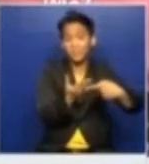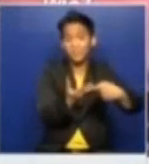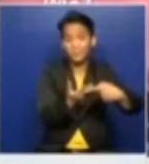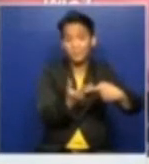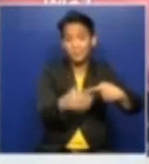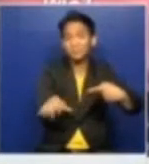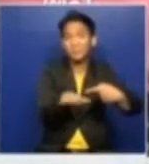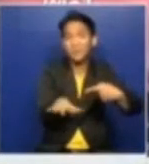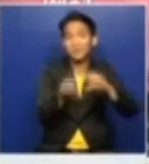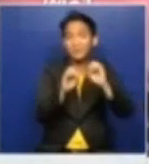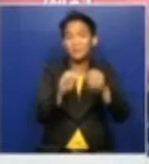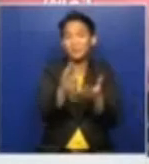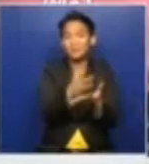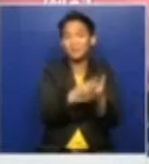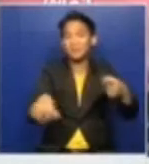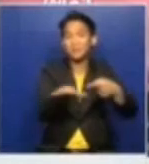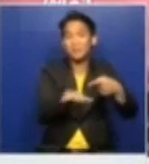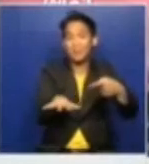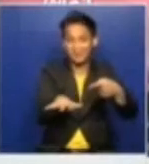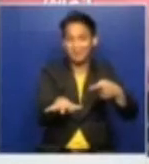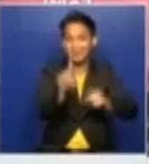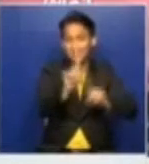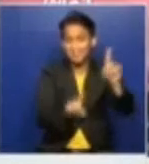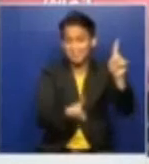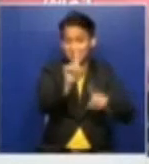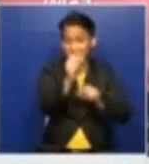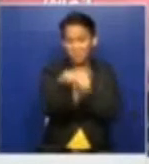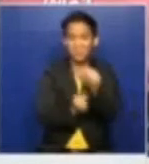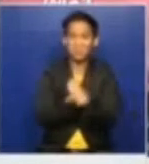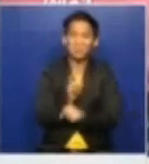ไปเขาจะต้องประเมิน2ปี